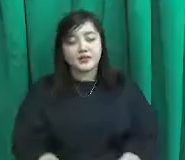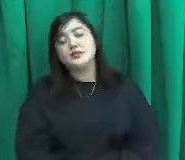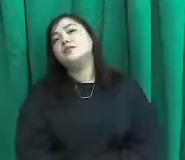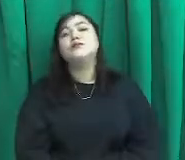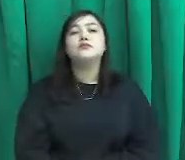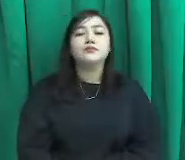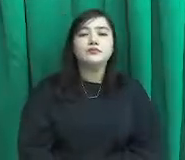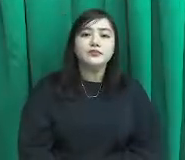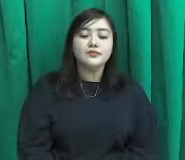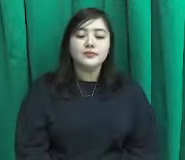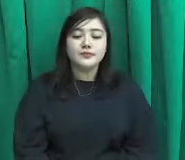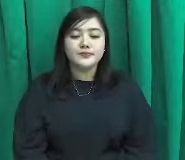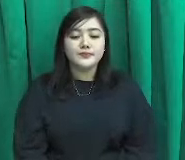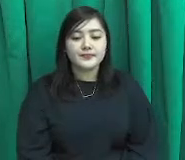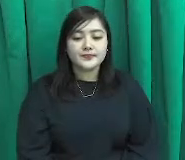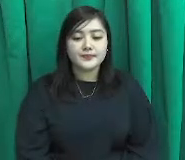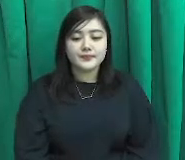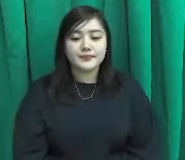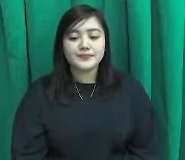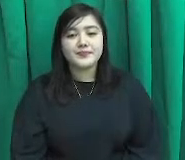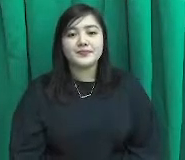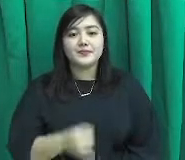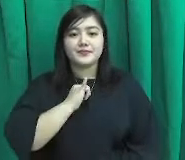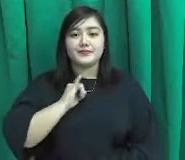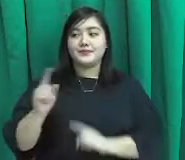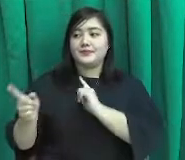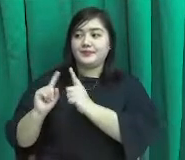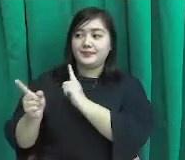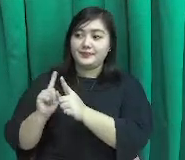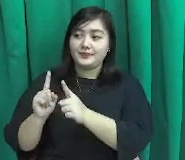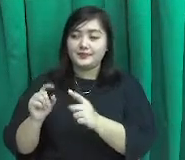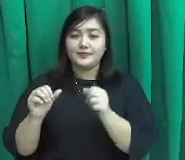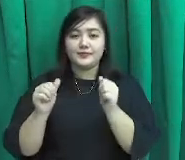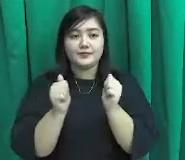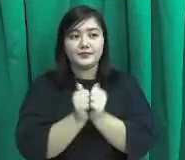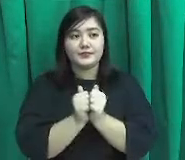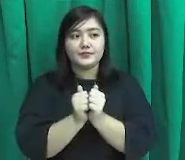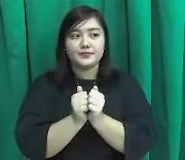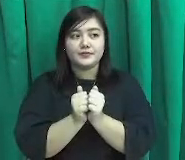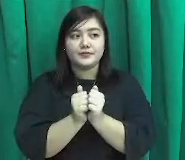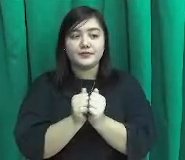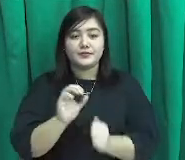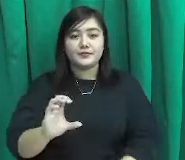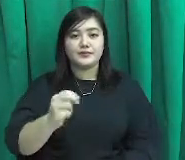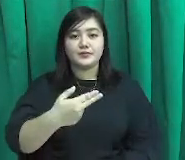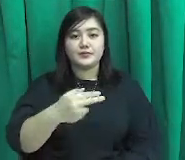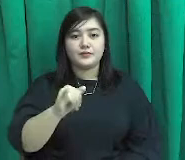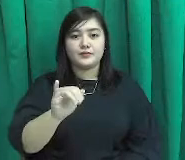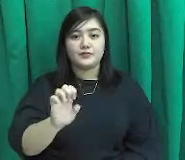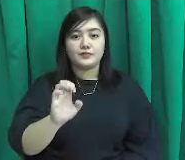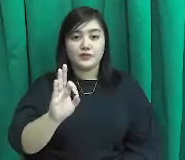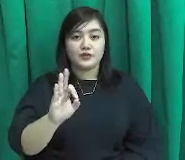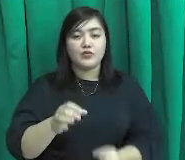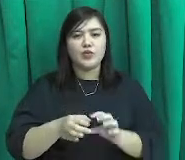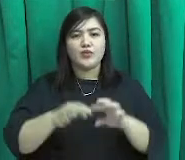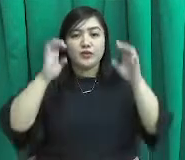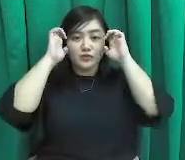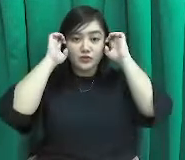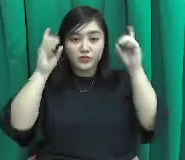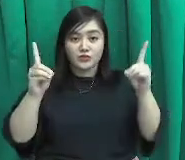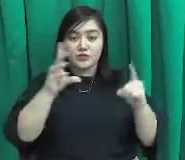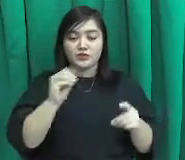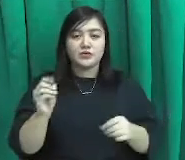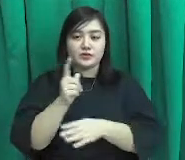wherein yung chief ng G8, education and training, ito yung binibigyan ko ng emphasis sa kanila na,